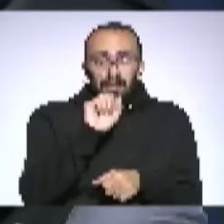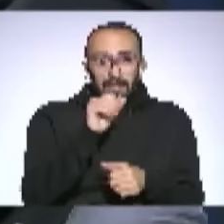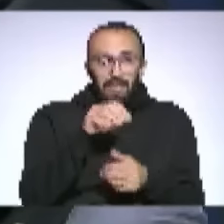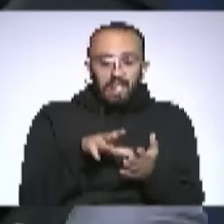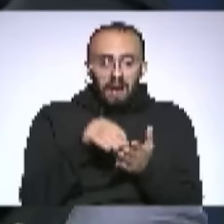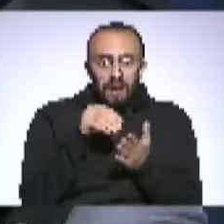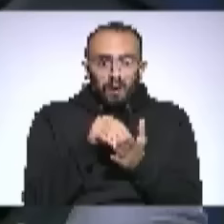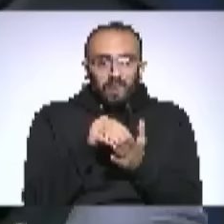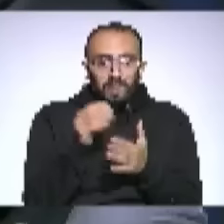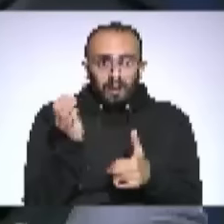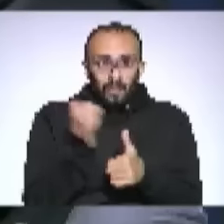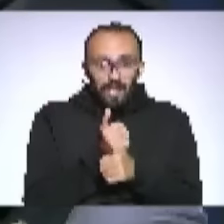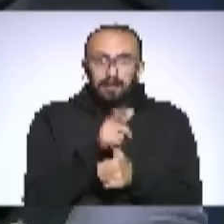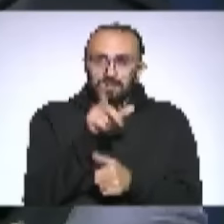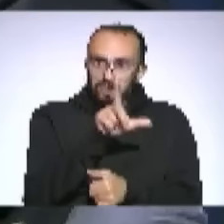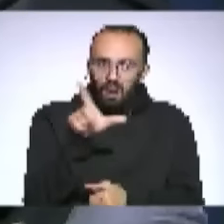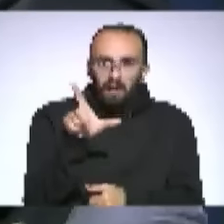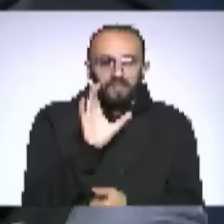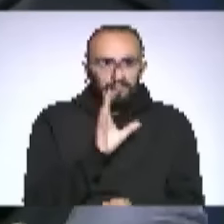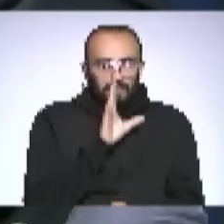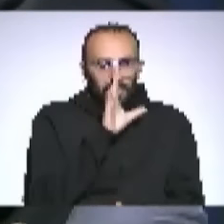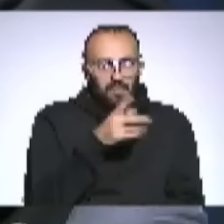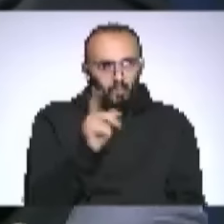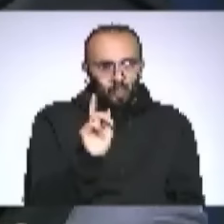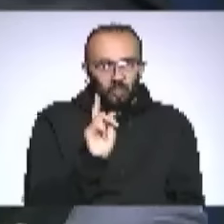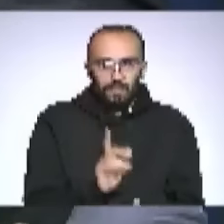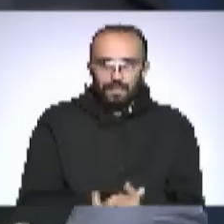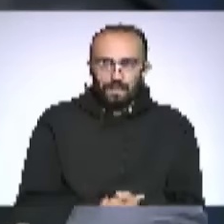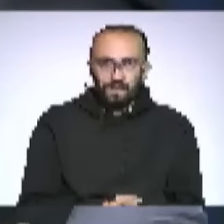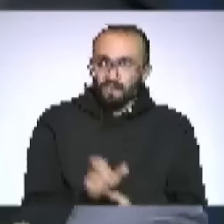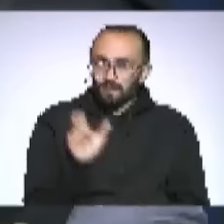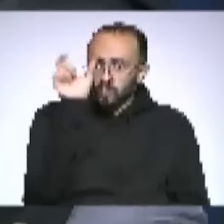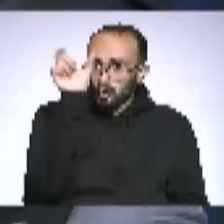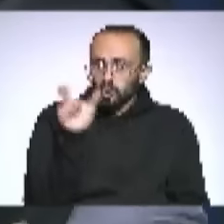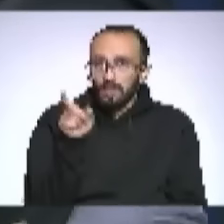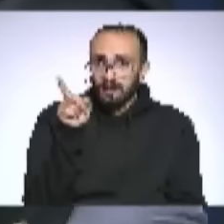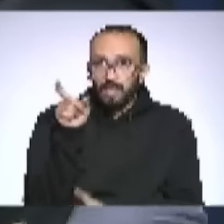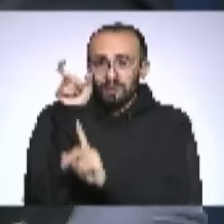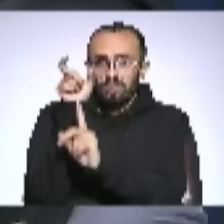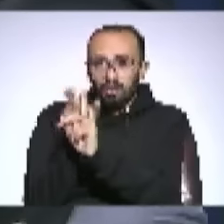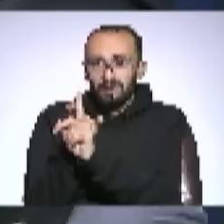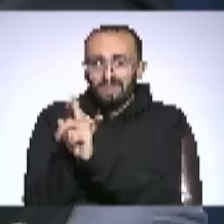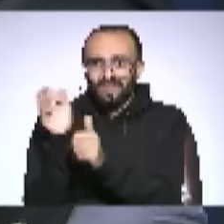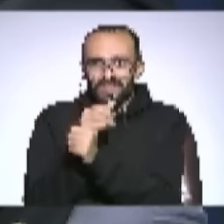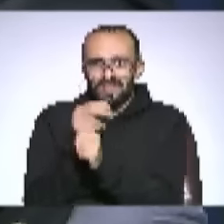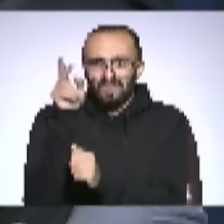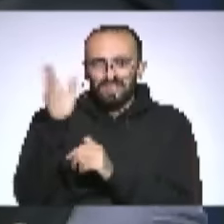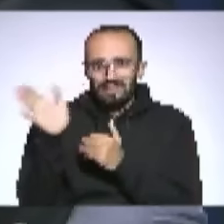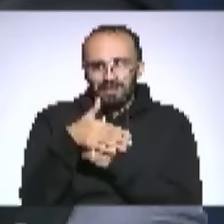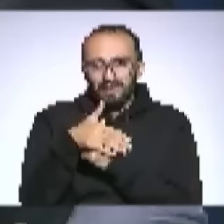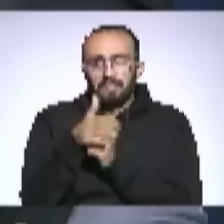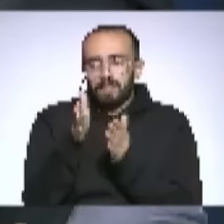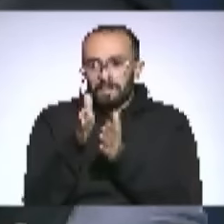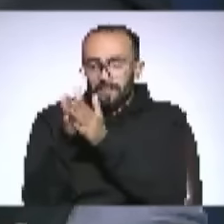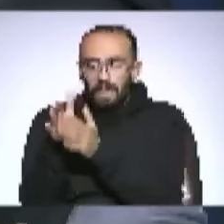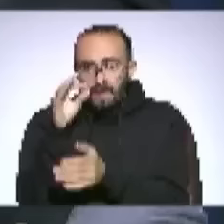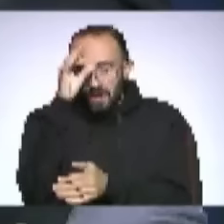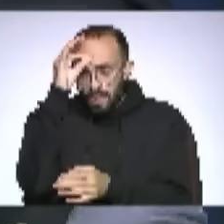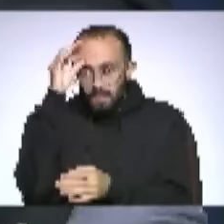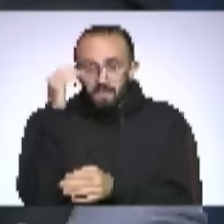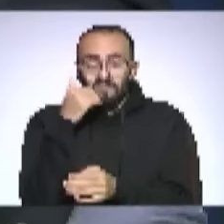الجواز كانت صادقه صح هذا الشخص اذا ما كانش في